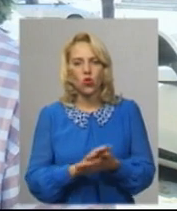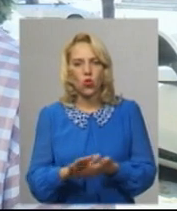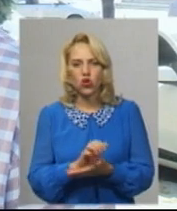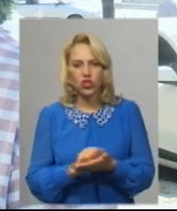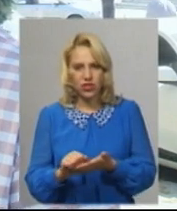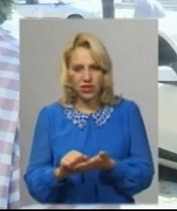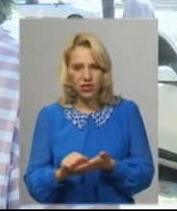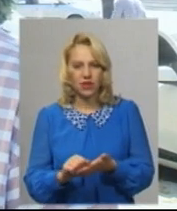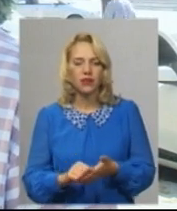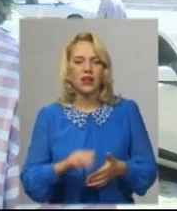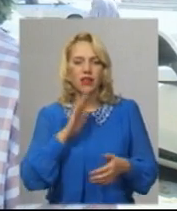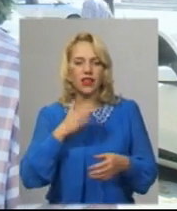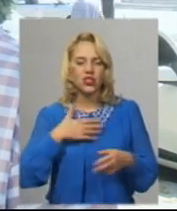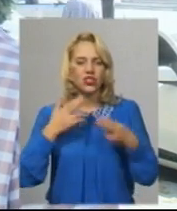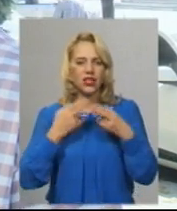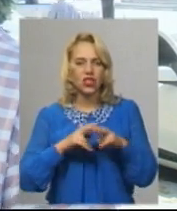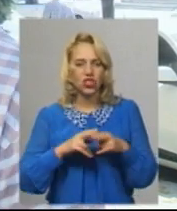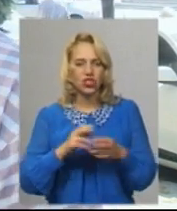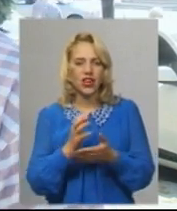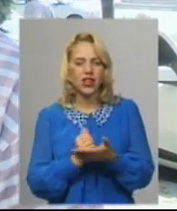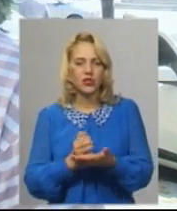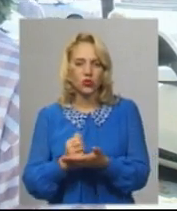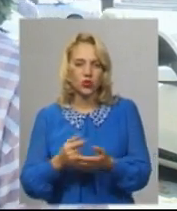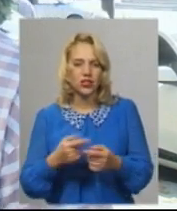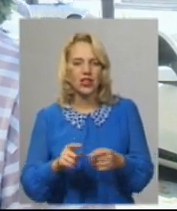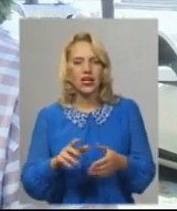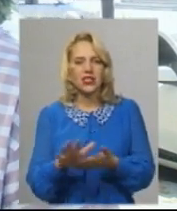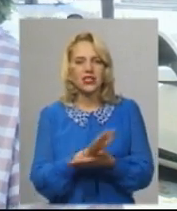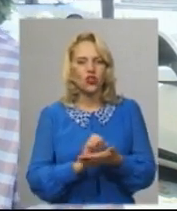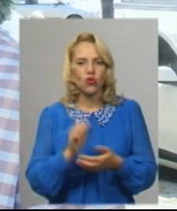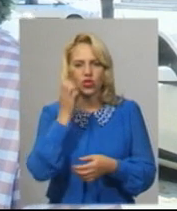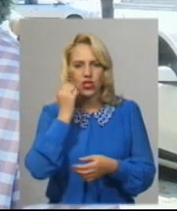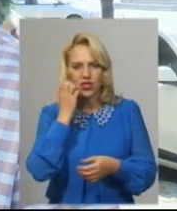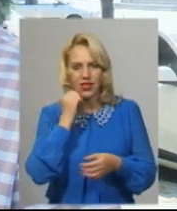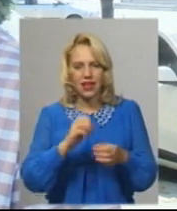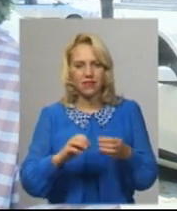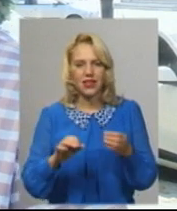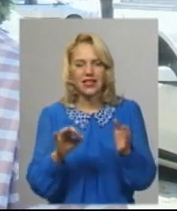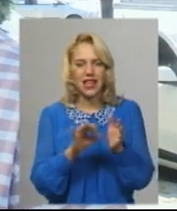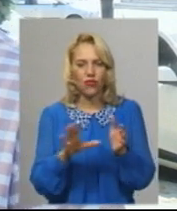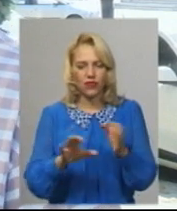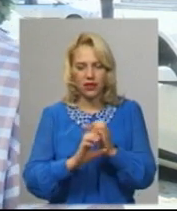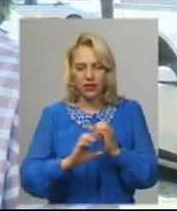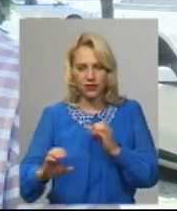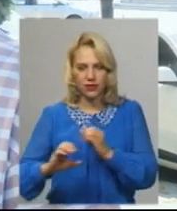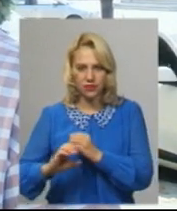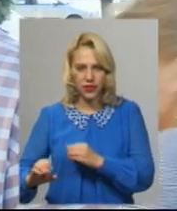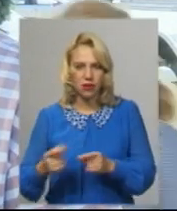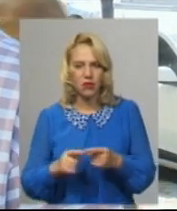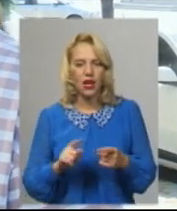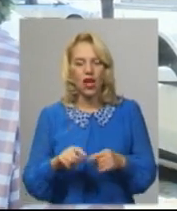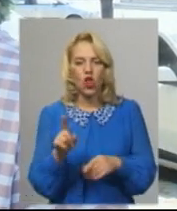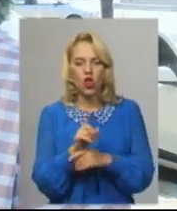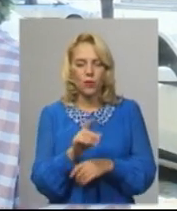зношеність наших технічних ресурсів, зношеність цих силових кабелів. Якщо нормативна експлуатація